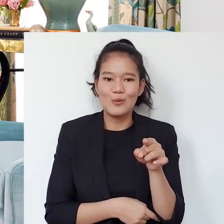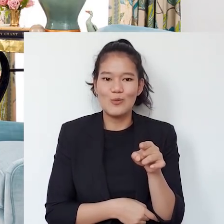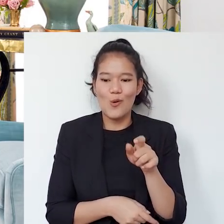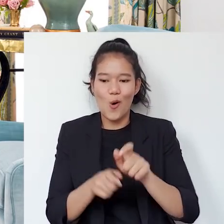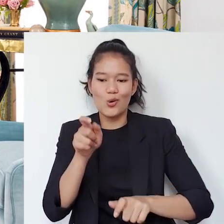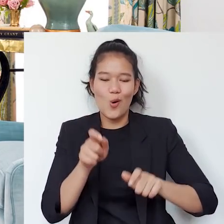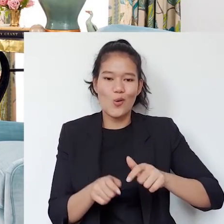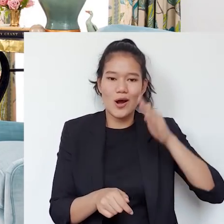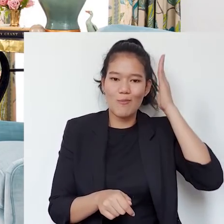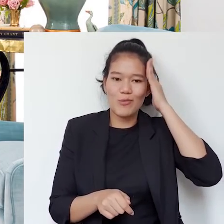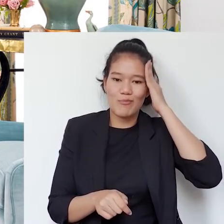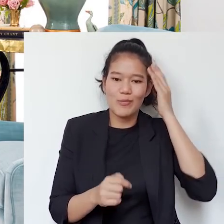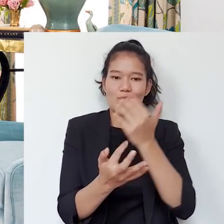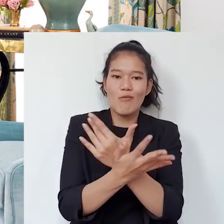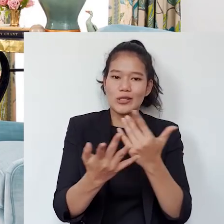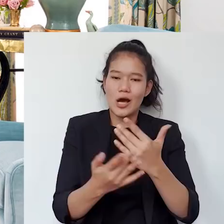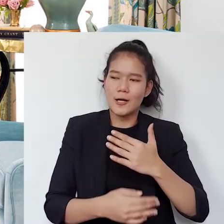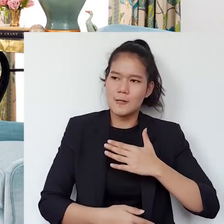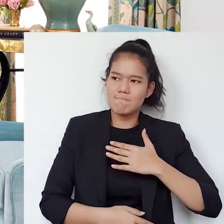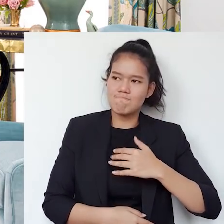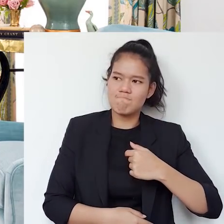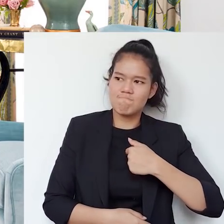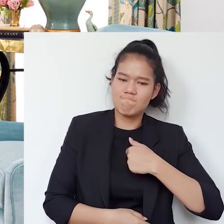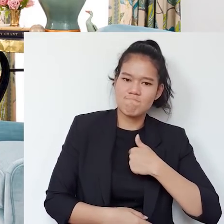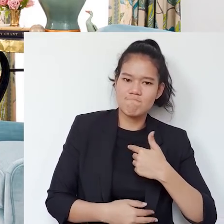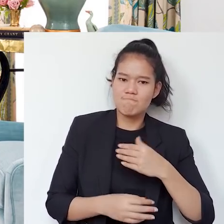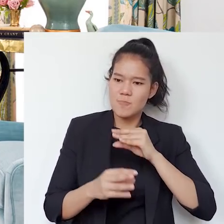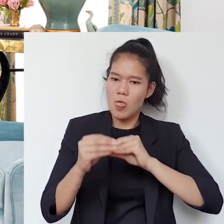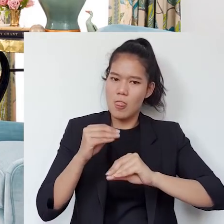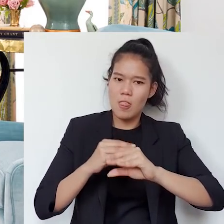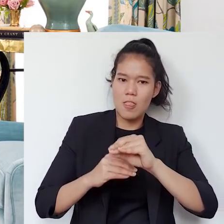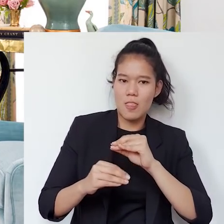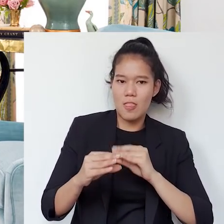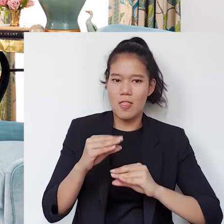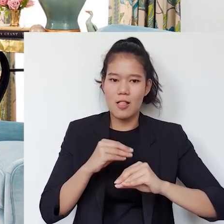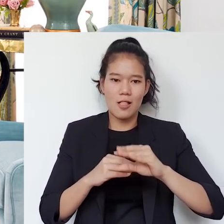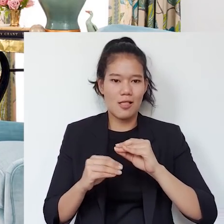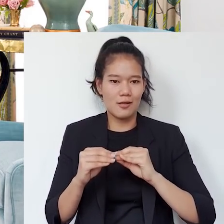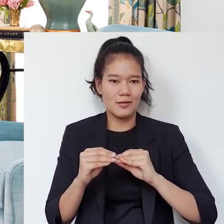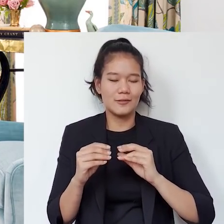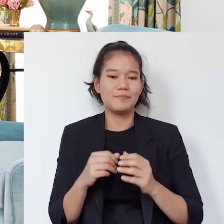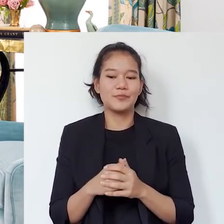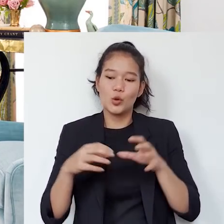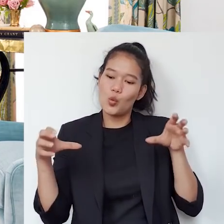para pemimpin umat. Maka kemudian sidang itu dikumpulkan,